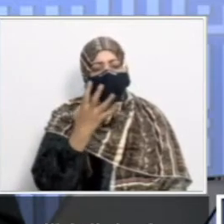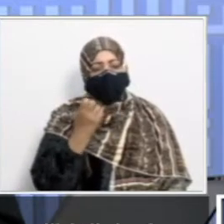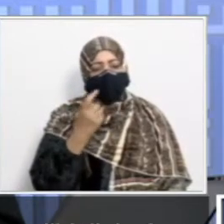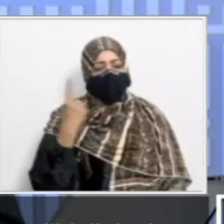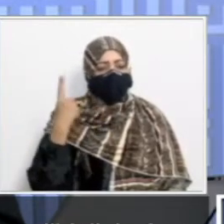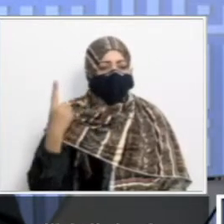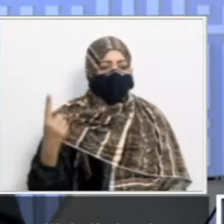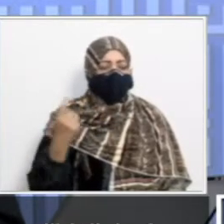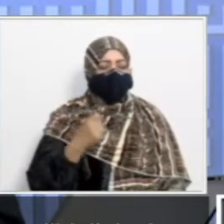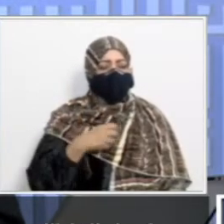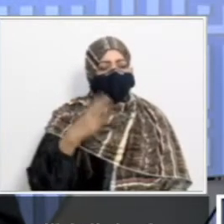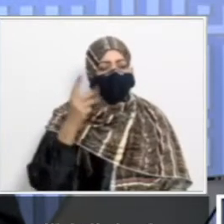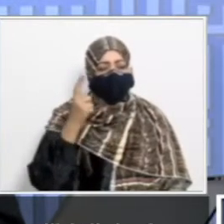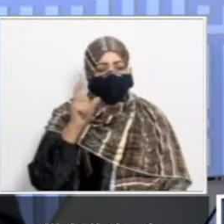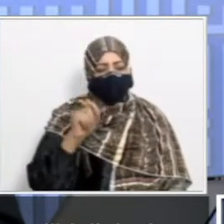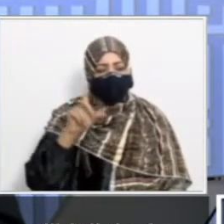021-33-47-402،